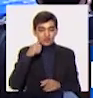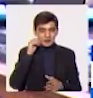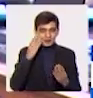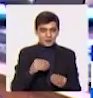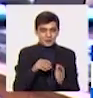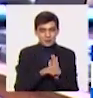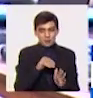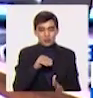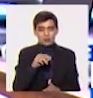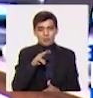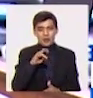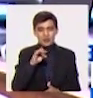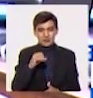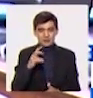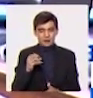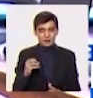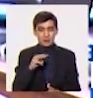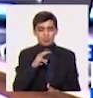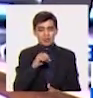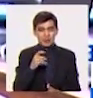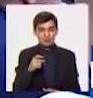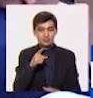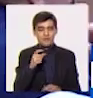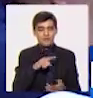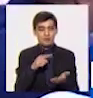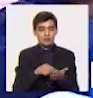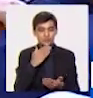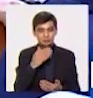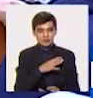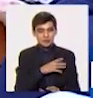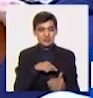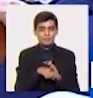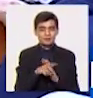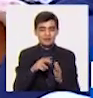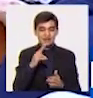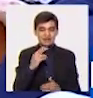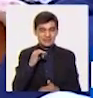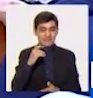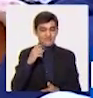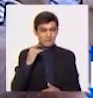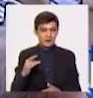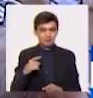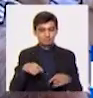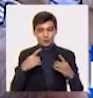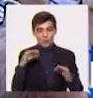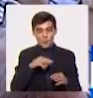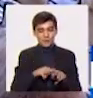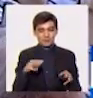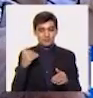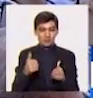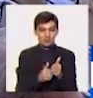Нарине Микаэлян сұрақ қойғанда байқалды. Депутат цифрлық даму, инновациялар және аэроғарыш өнеркәсібі министрінің